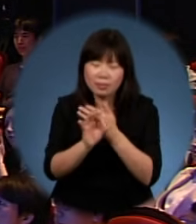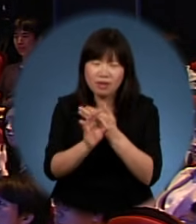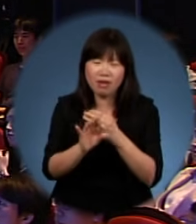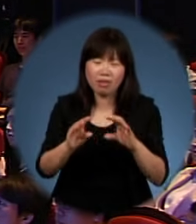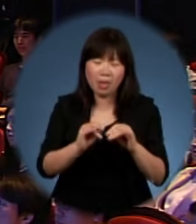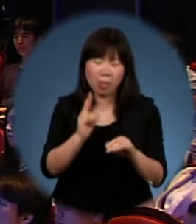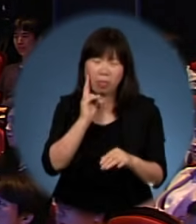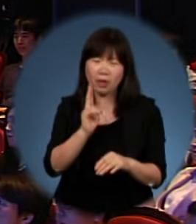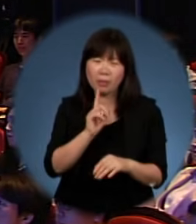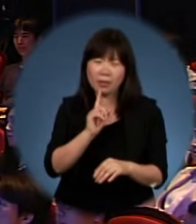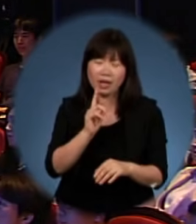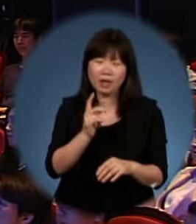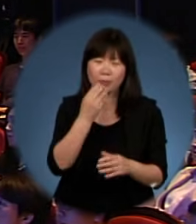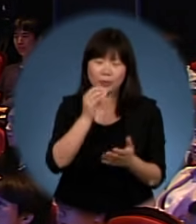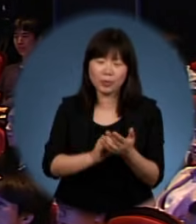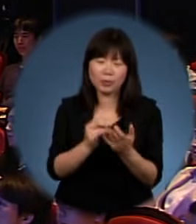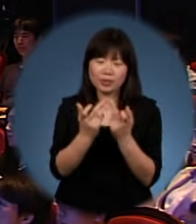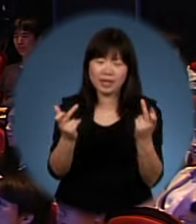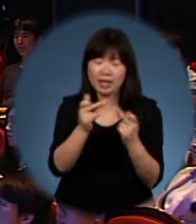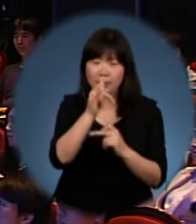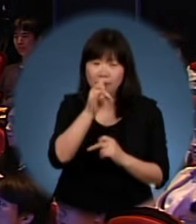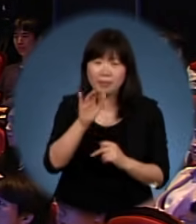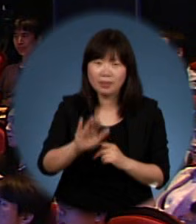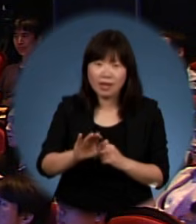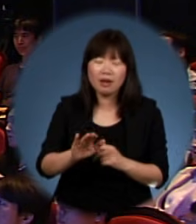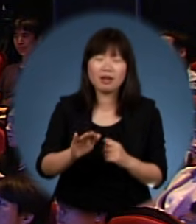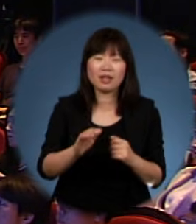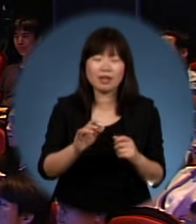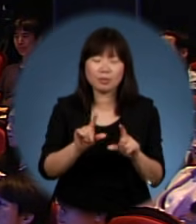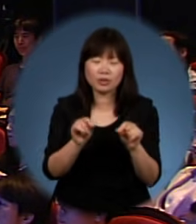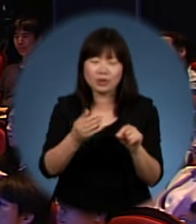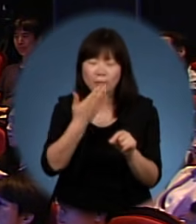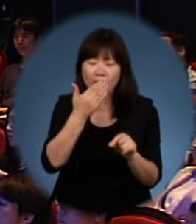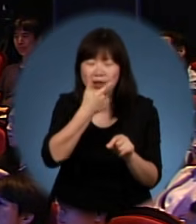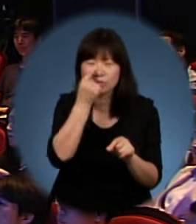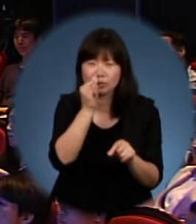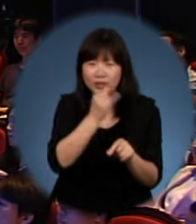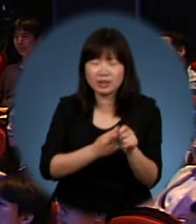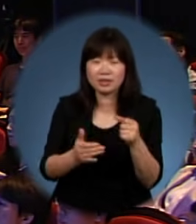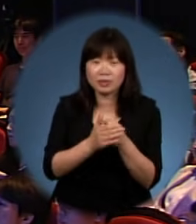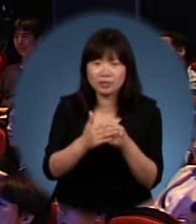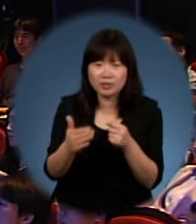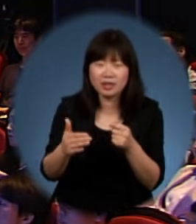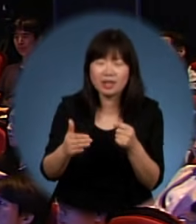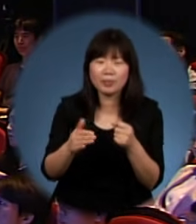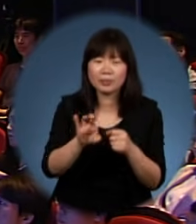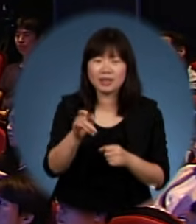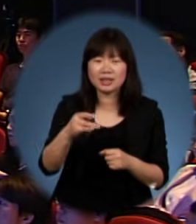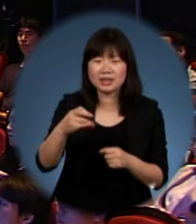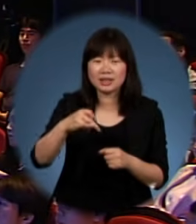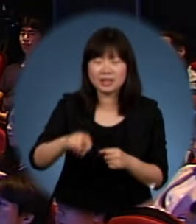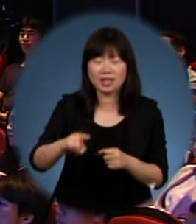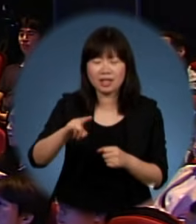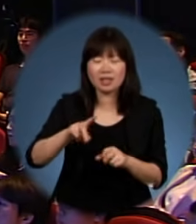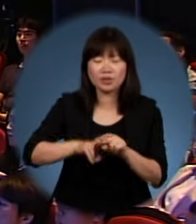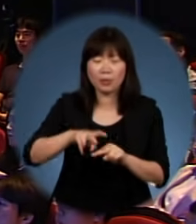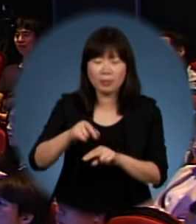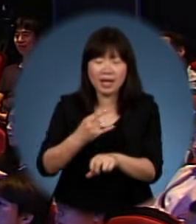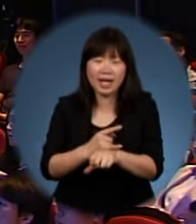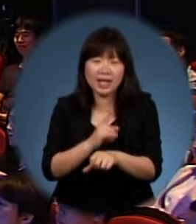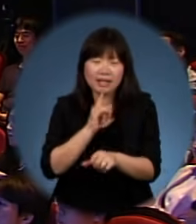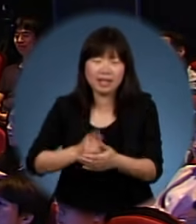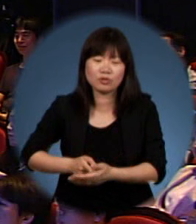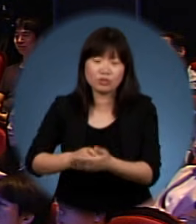막 산이 고동산 입니다 그러니까 식량이 부족하기 때문에 페르시아를 정부 해야 다 라고